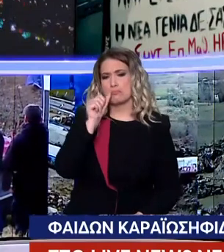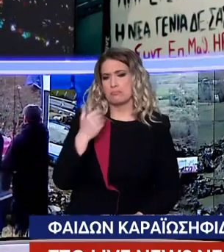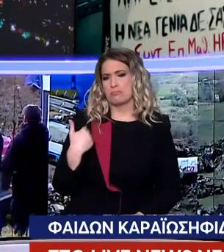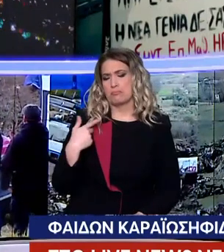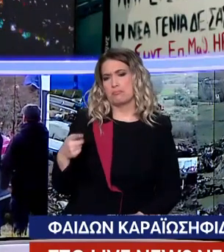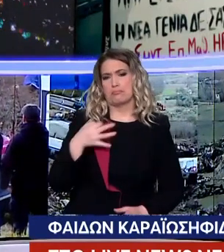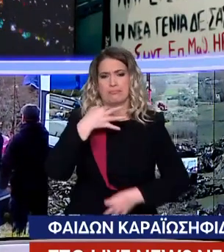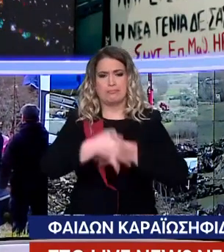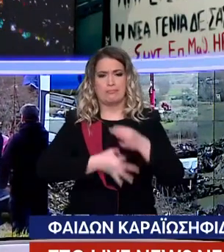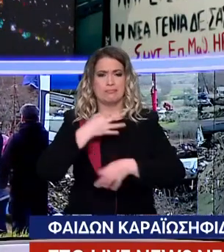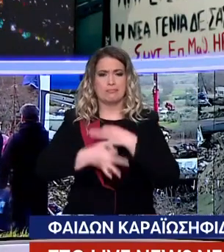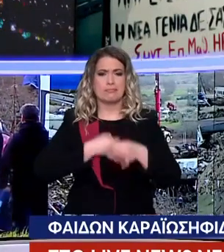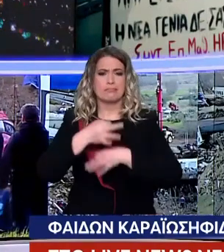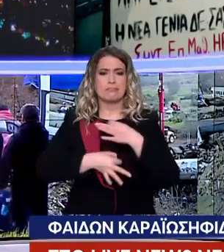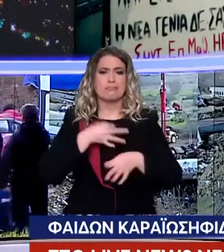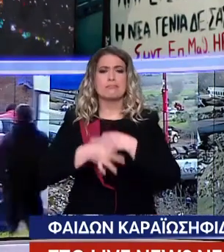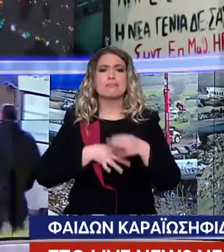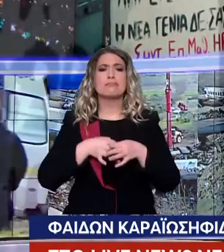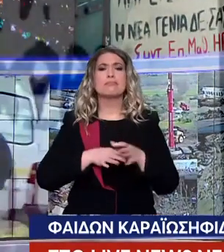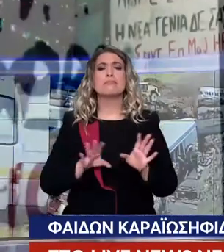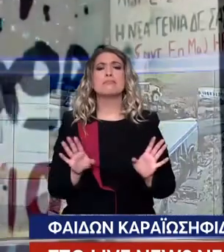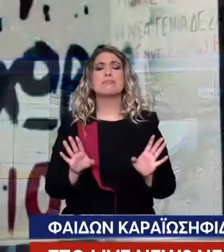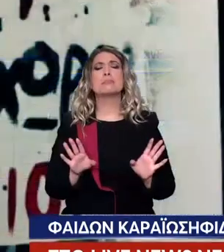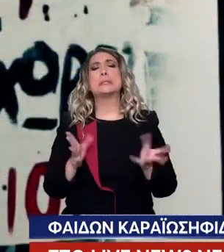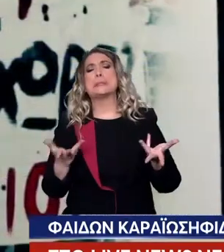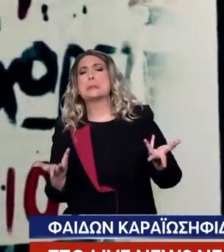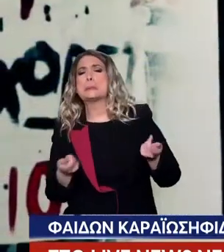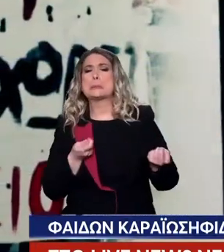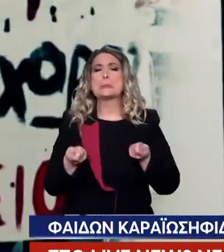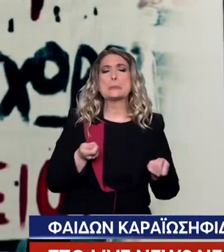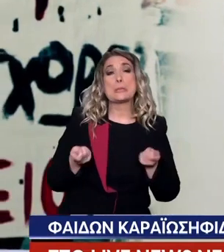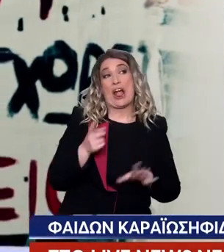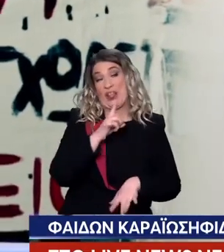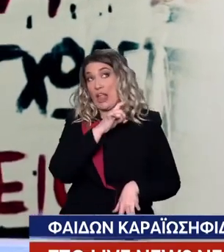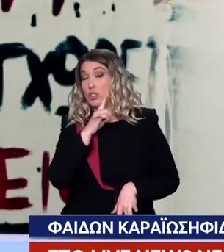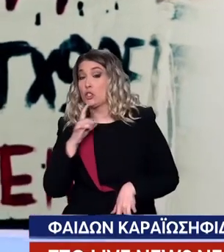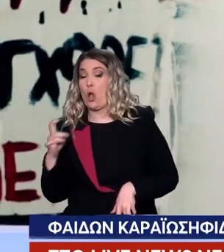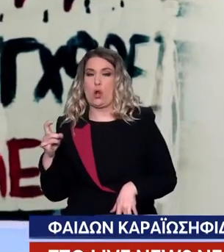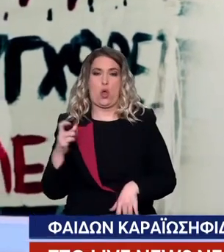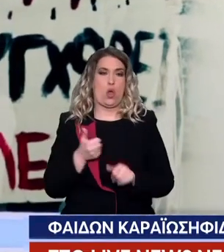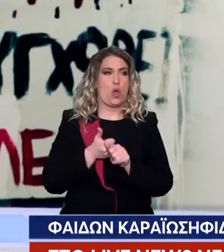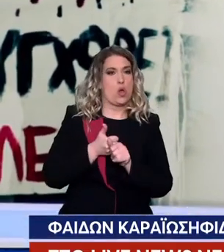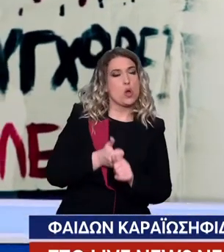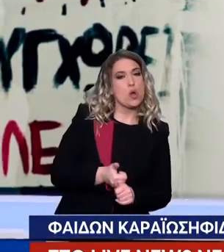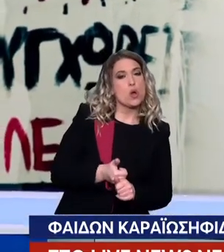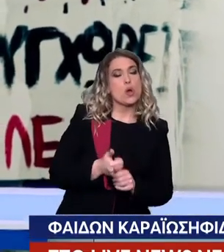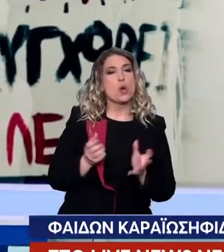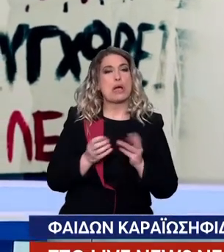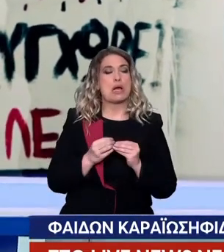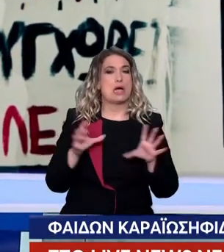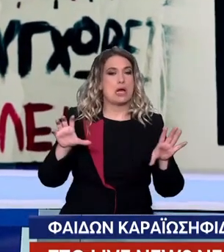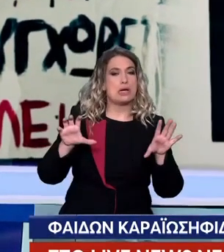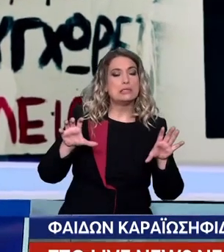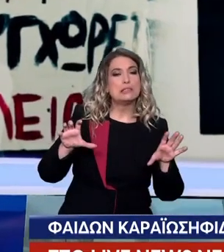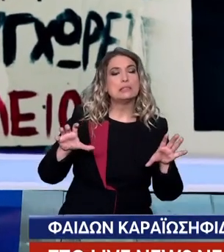μιλάει και παραδέχτηκε ότι ήταν πολύ δύσκολο να εφαρμόσουμε σαν υπηρεσία